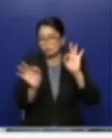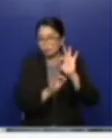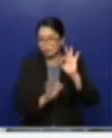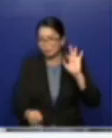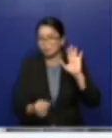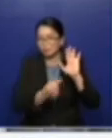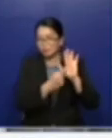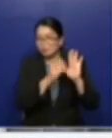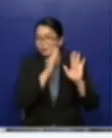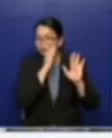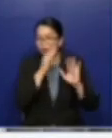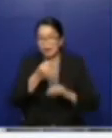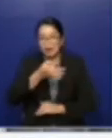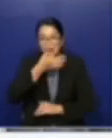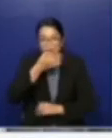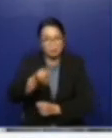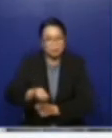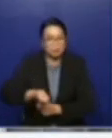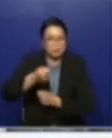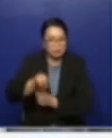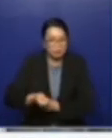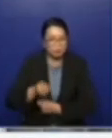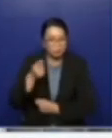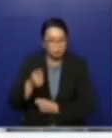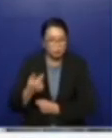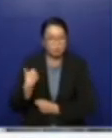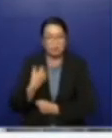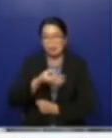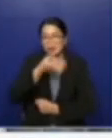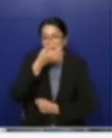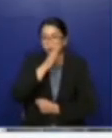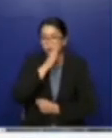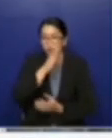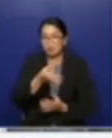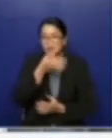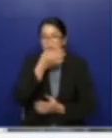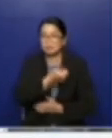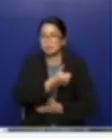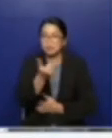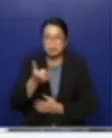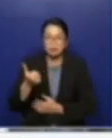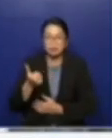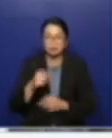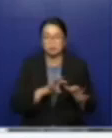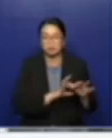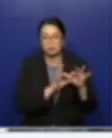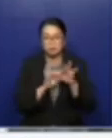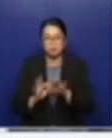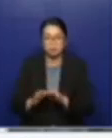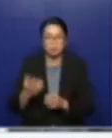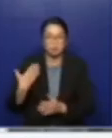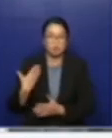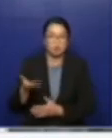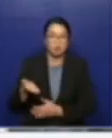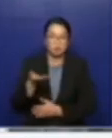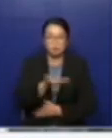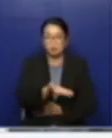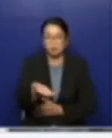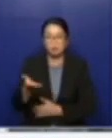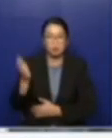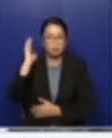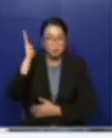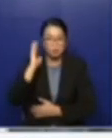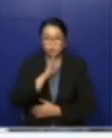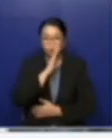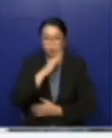ต้องมีอาชีพเกษตรกรรมเท่านั้นถ้าหากว่าเปลี่ยนแปลงเป็นอาชีพอื่นแล้วเช่นผู้อภิปรายหลายท่านได้อภิปรายไปแ